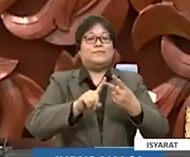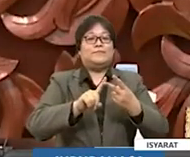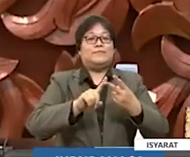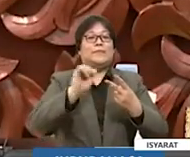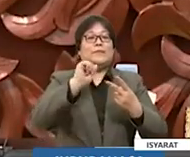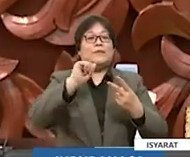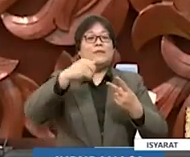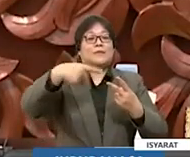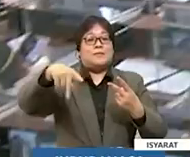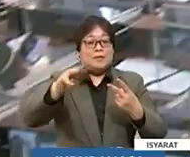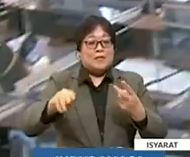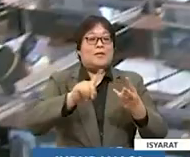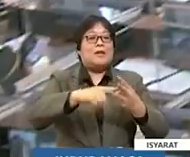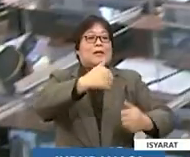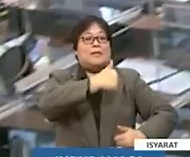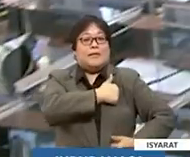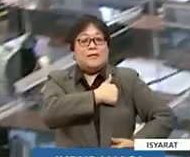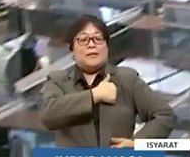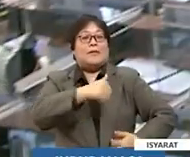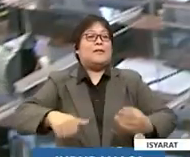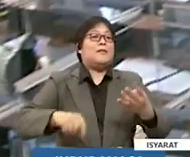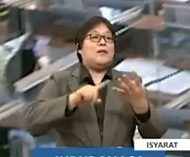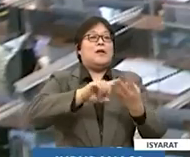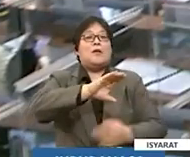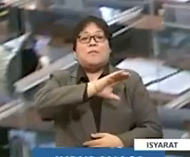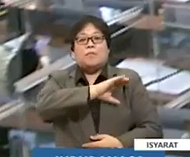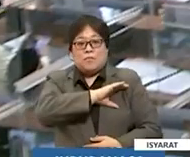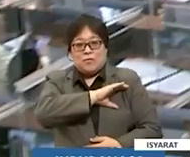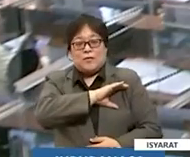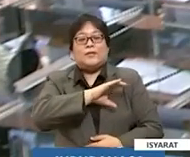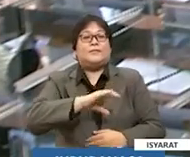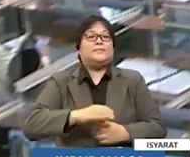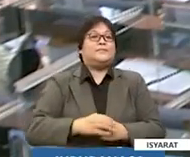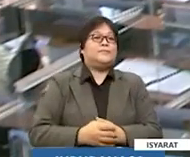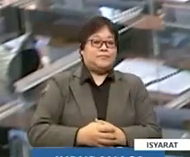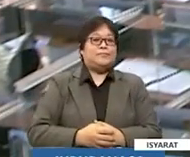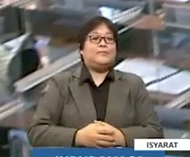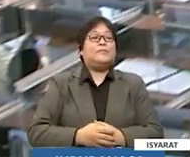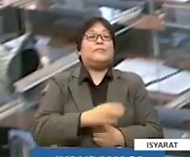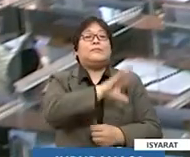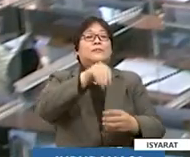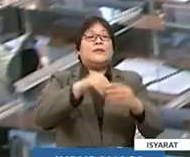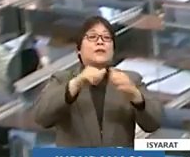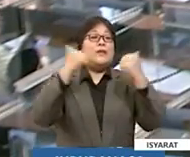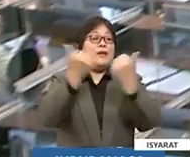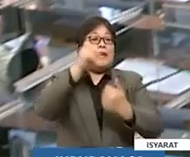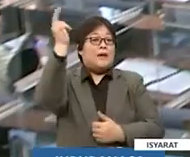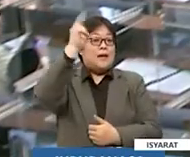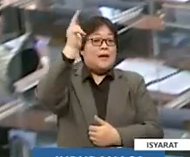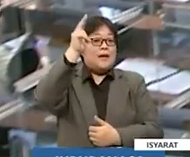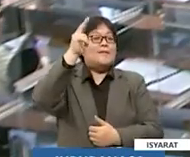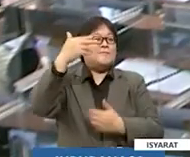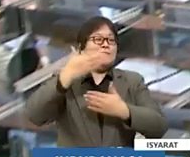awam, Angkatan Tentera Malaysia, Polis Diraja Malaysia serta agensi kerajaan yang